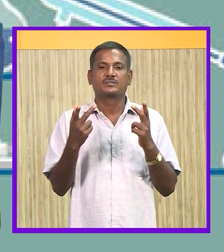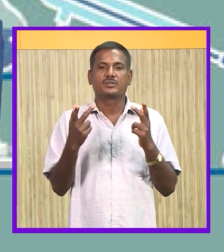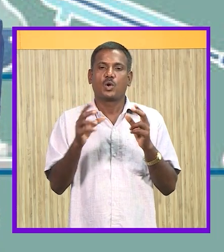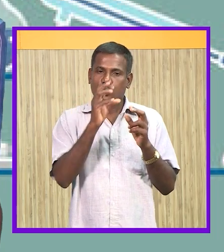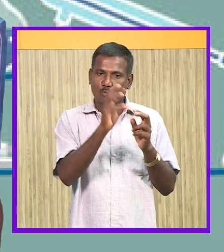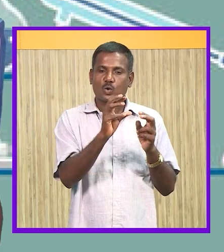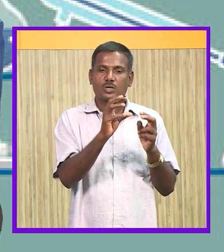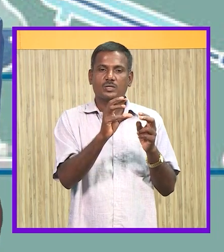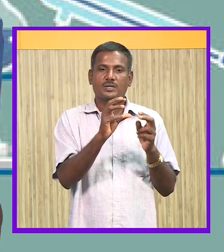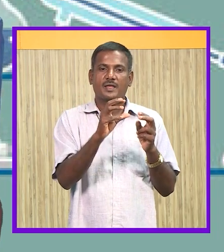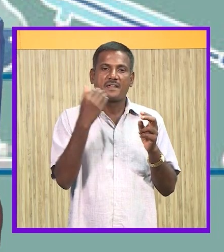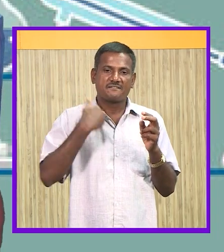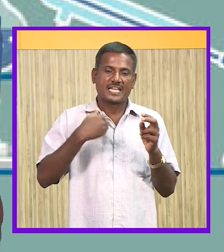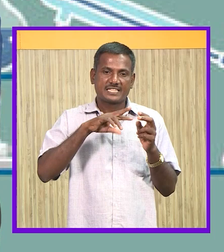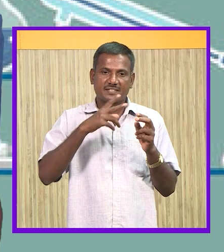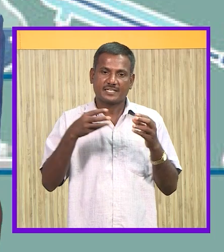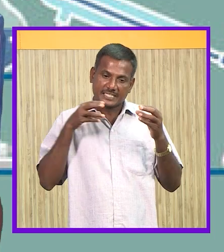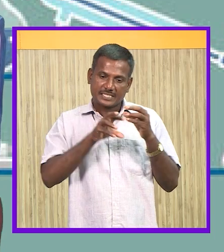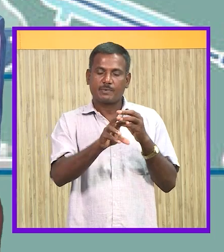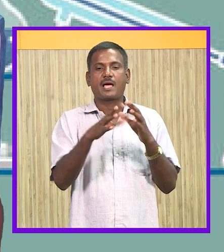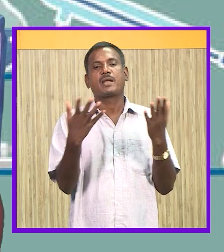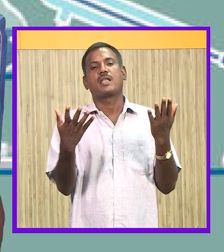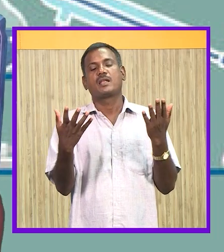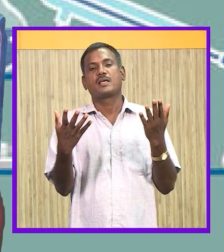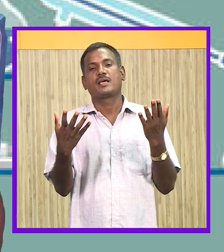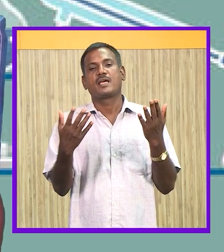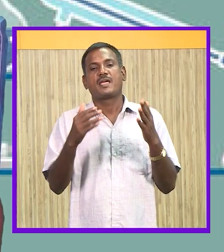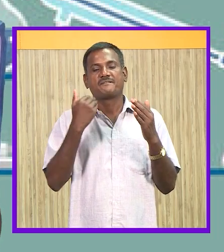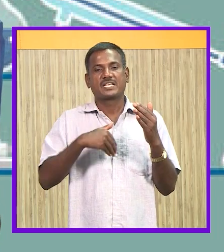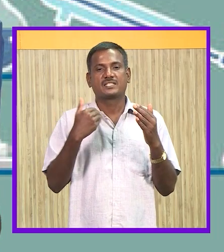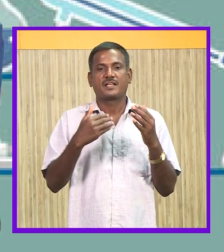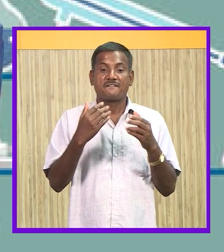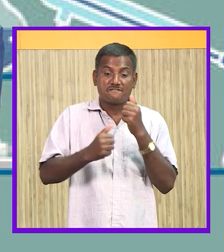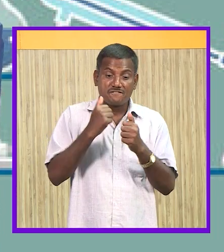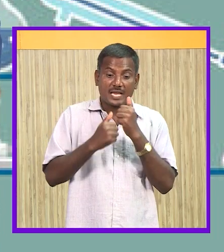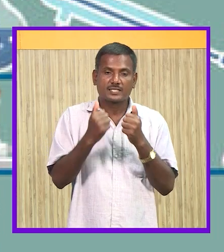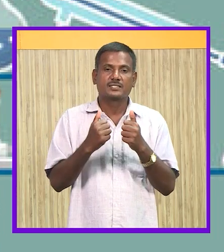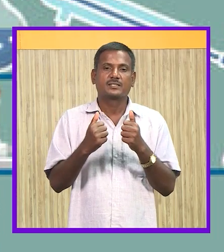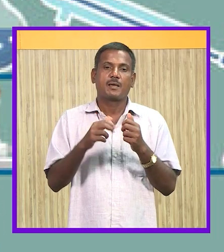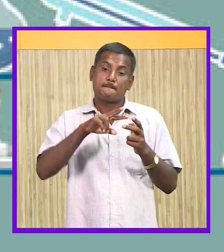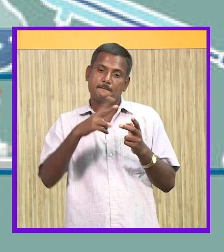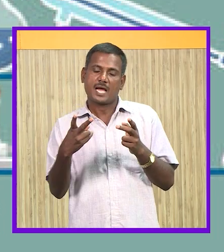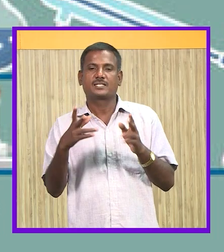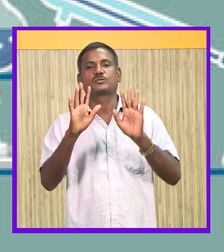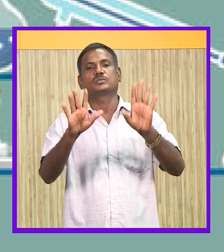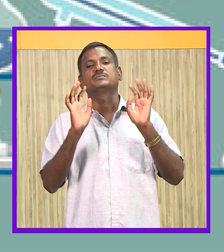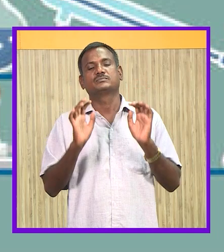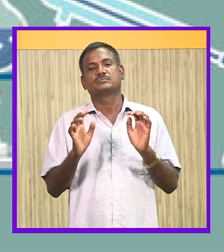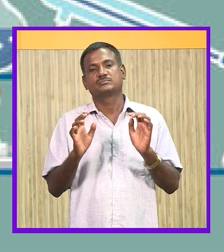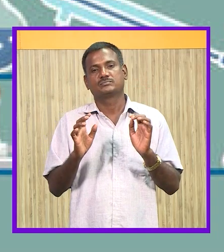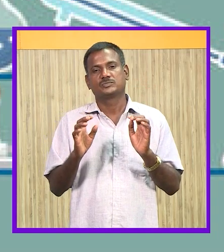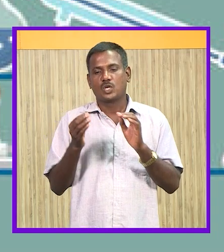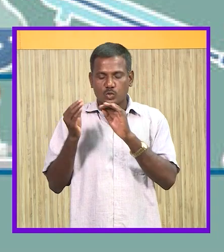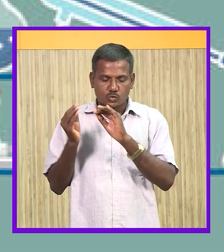ஒரு பொருள் வேதி வினையில் ஈடுபடாமல் வேதி வினையின் வேகத்தை மட்டும் மாற்றக்கூடியது.